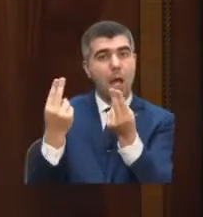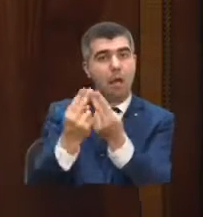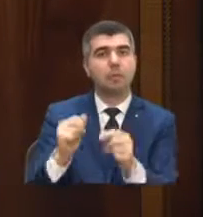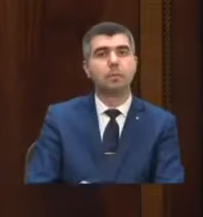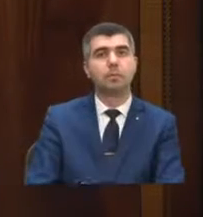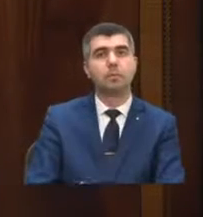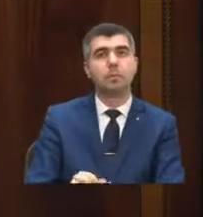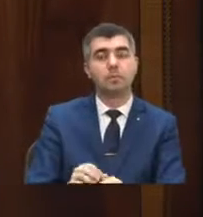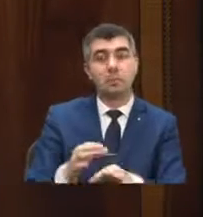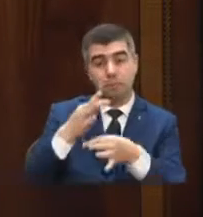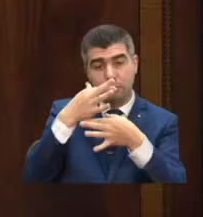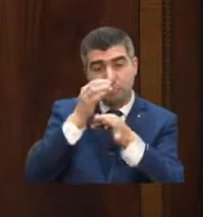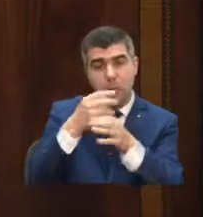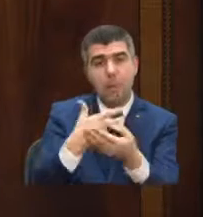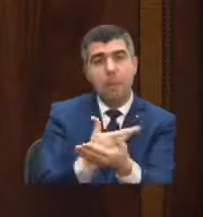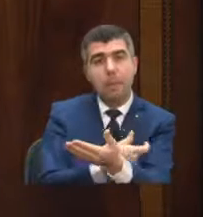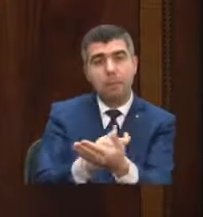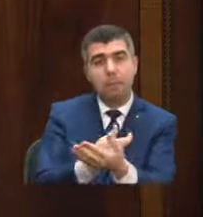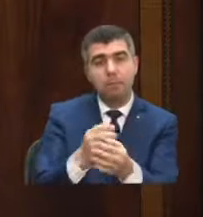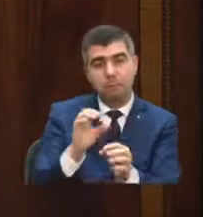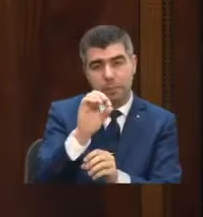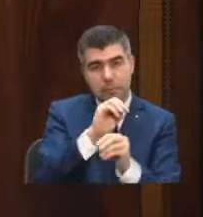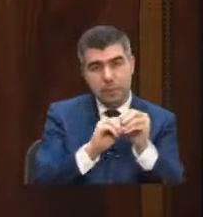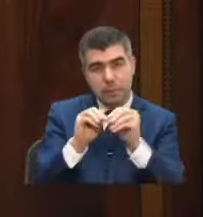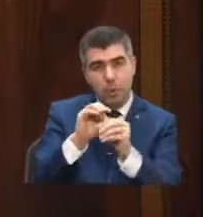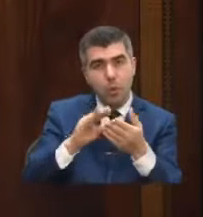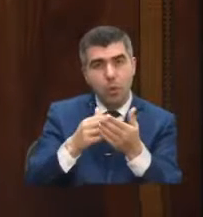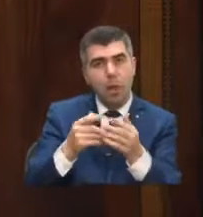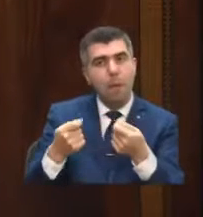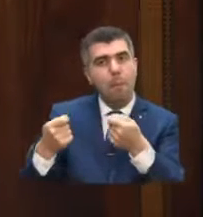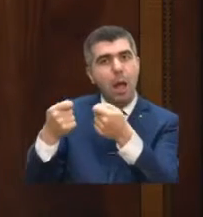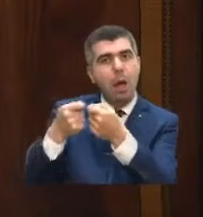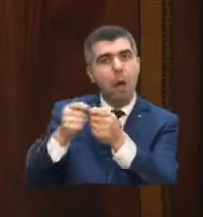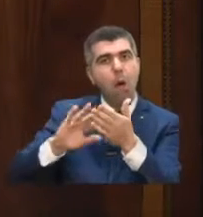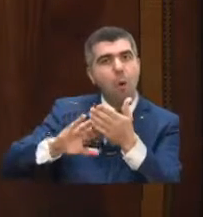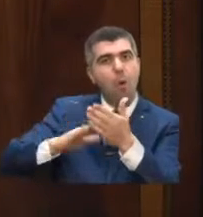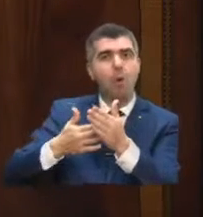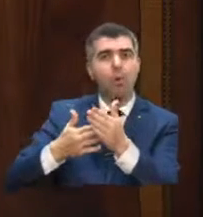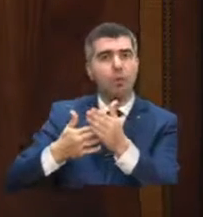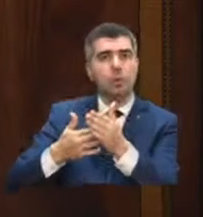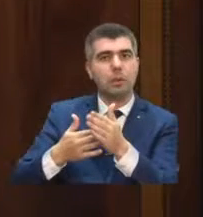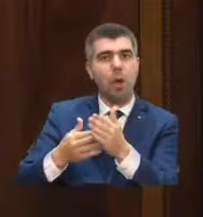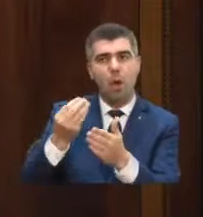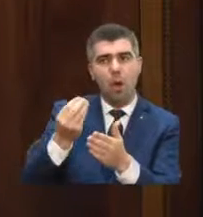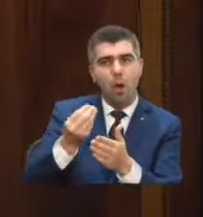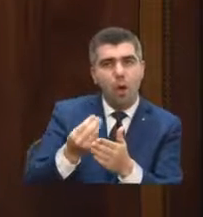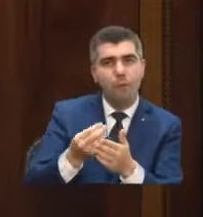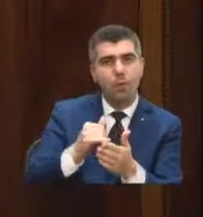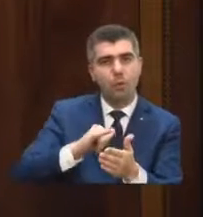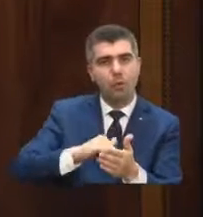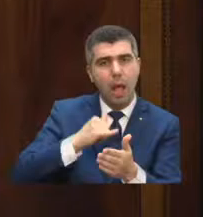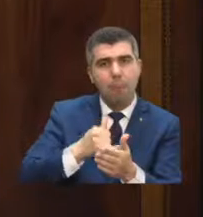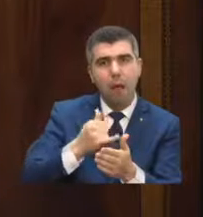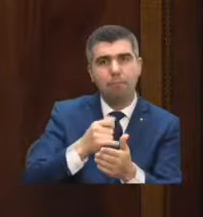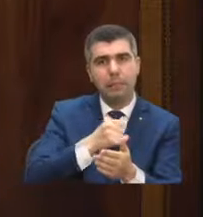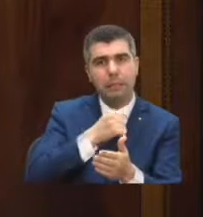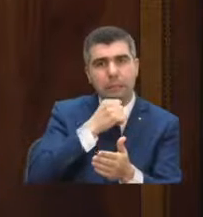بطبيعه الحال بينت لنا بانه جميع الفئات العمريه هي مصابه، وانه التحليلات درناها